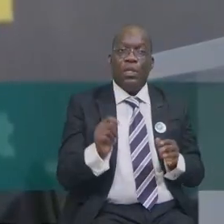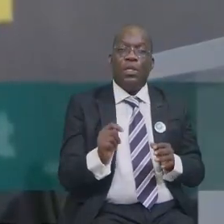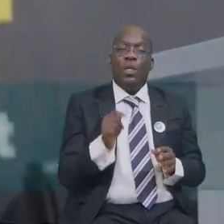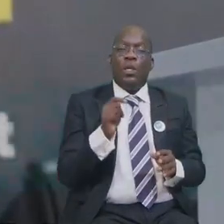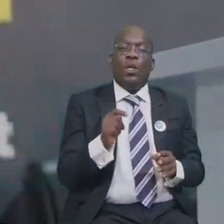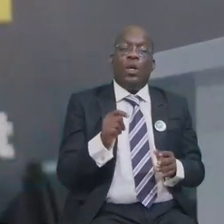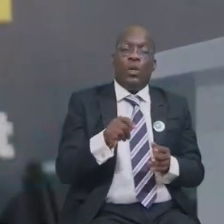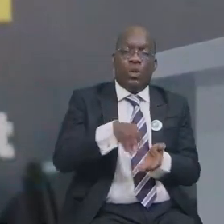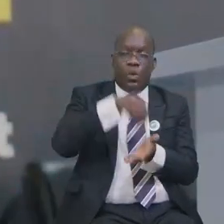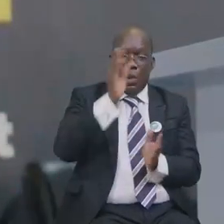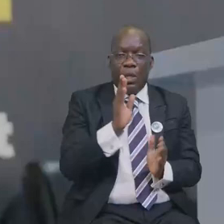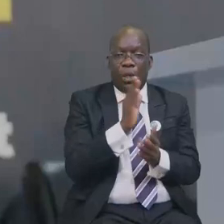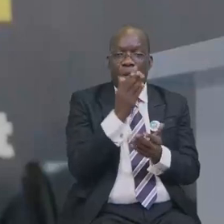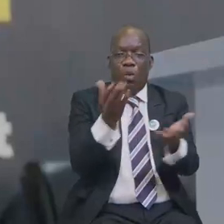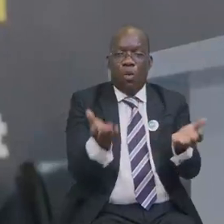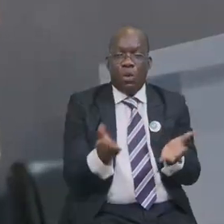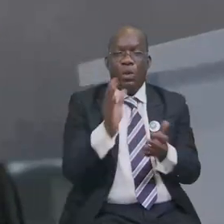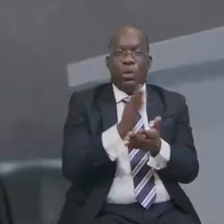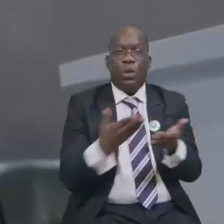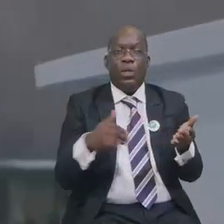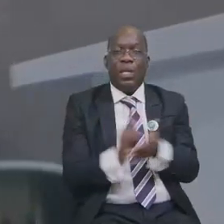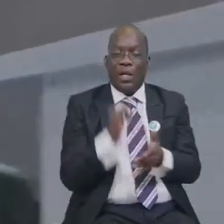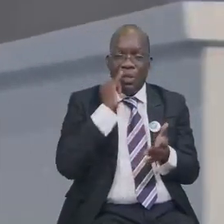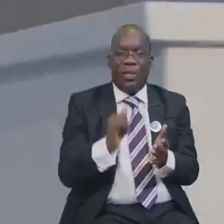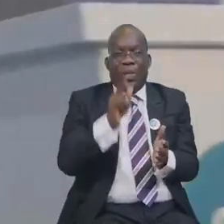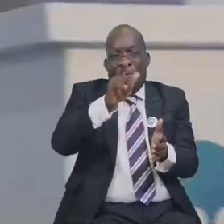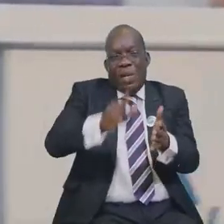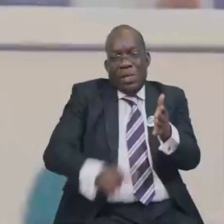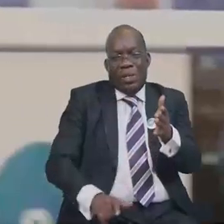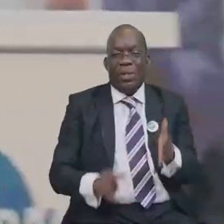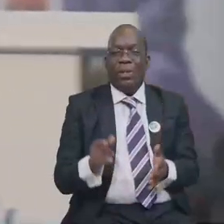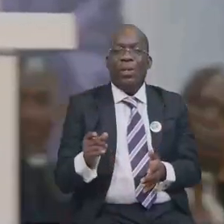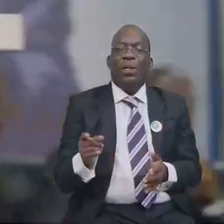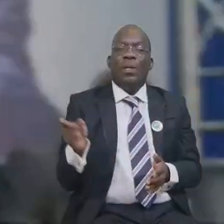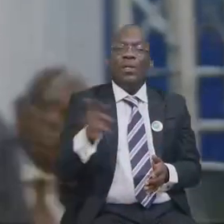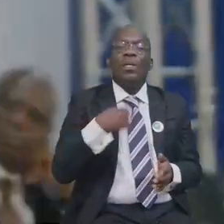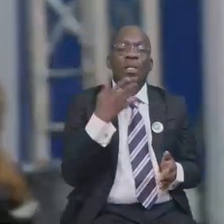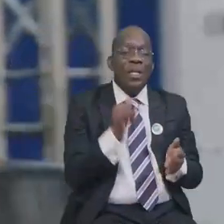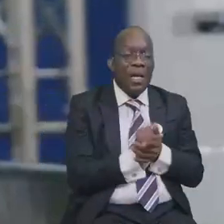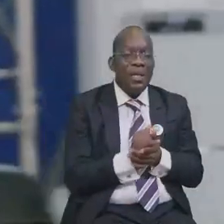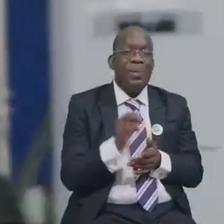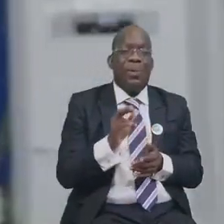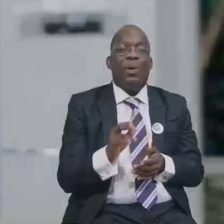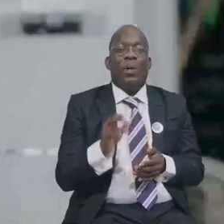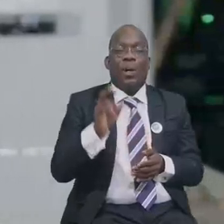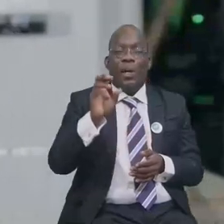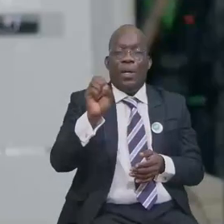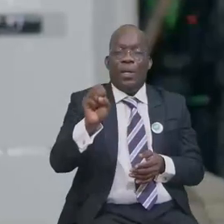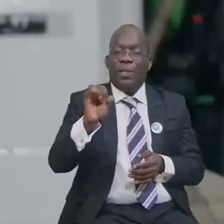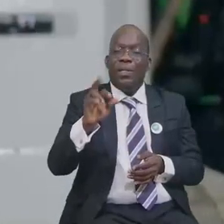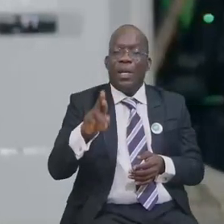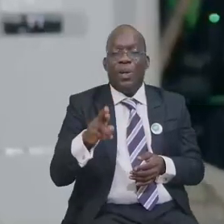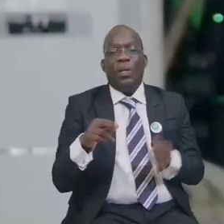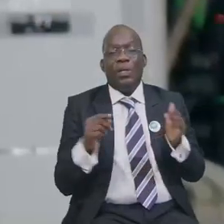chose qui est dilué, et ils disent, monsieur, bon, la matière que vous enseignez là,